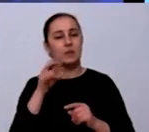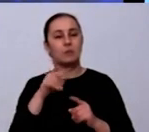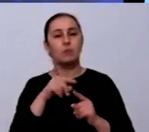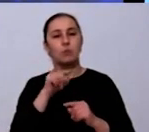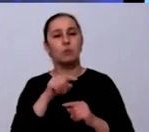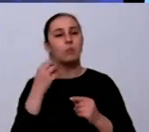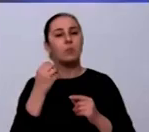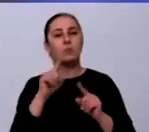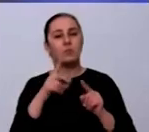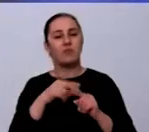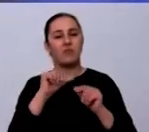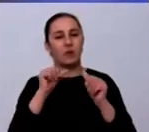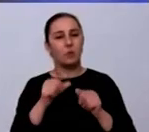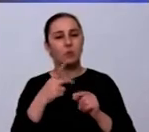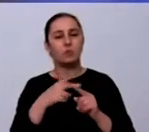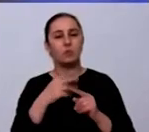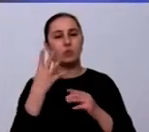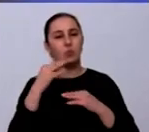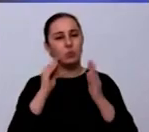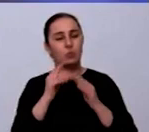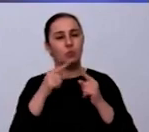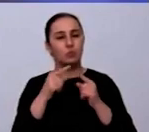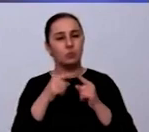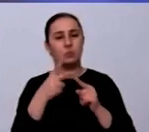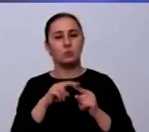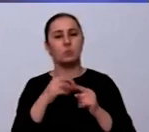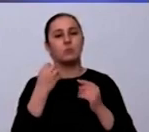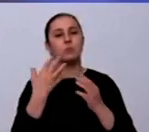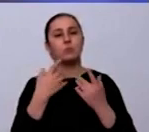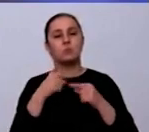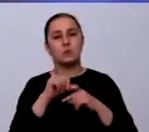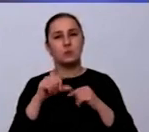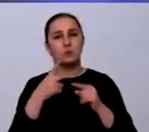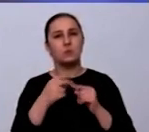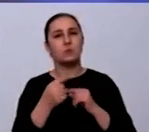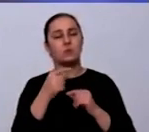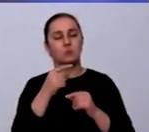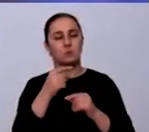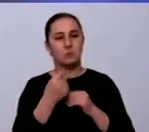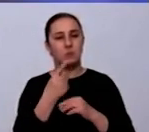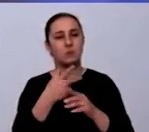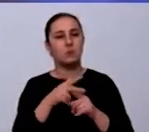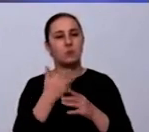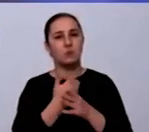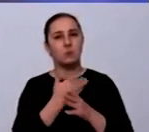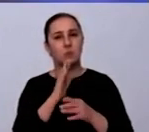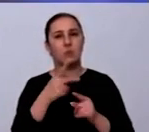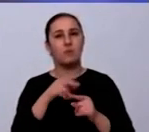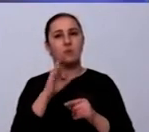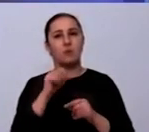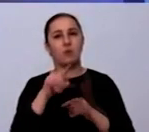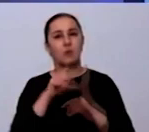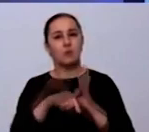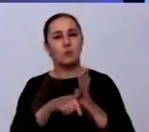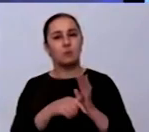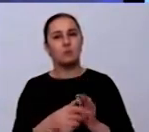Liniya demak biron bir figuralar, to'rtburchak, uchburchak kabi biron bir chiziqlarni chiqarishda bizda yordam beradi. Va oxirgisi